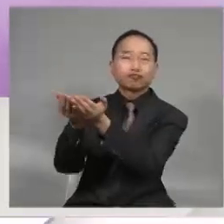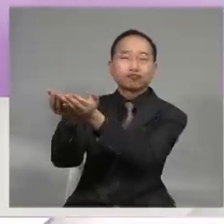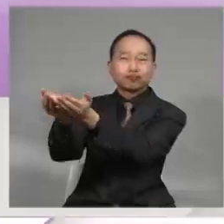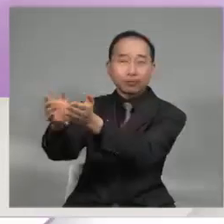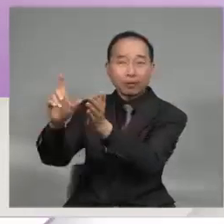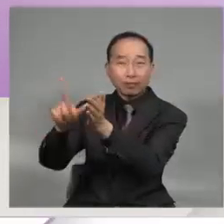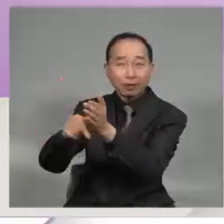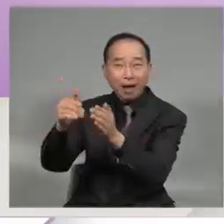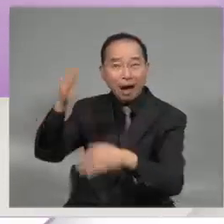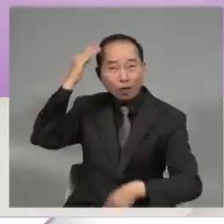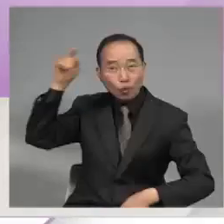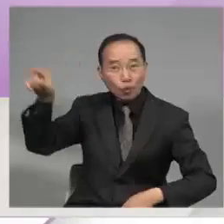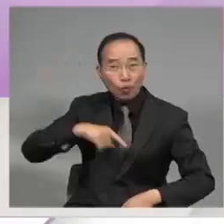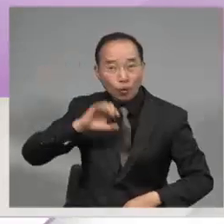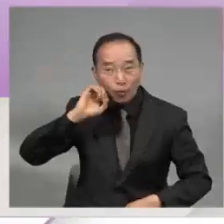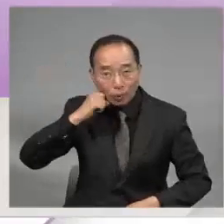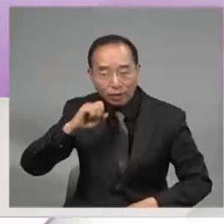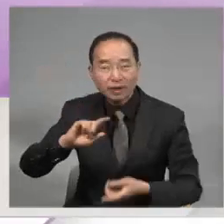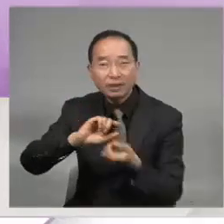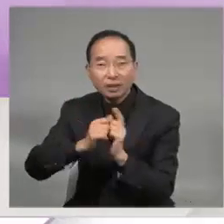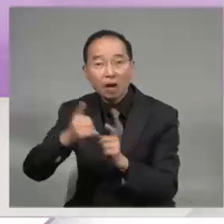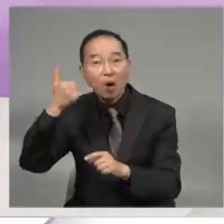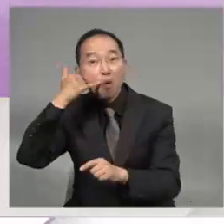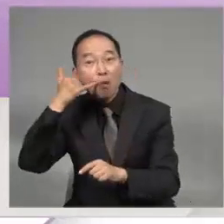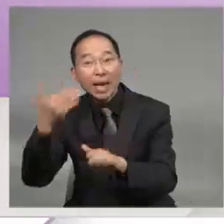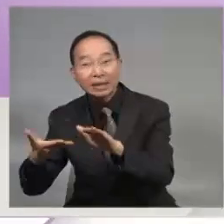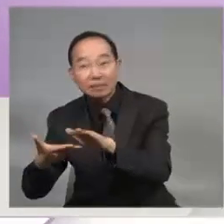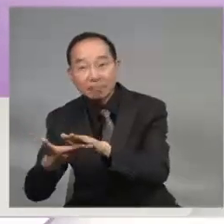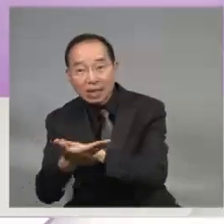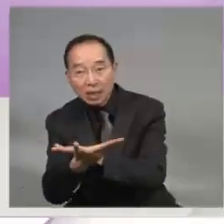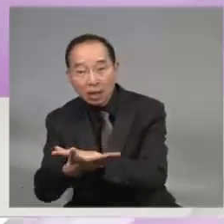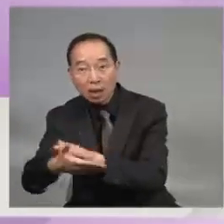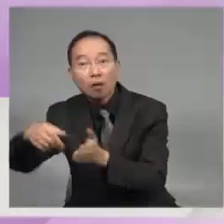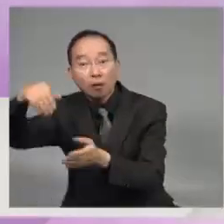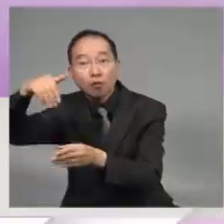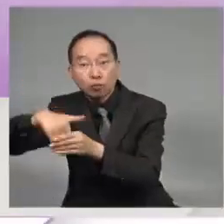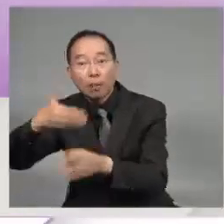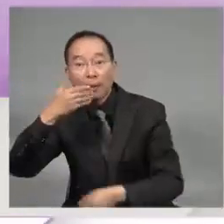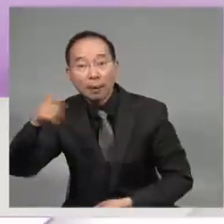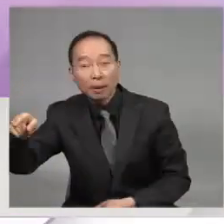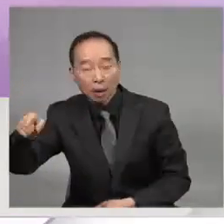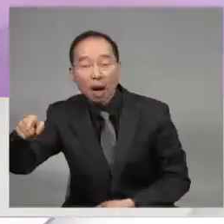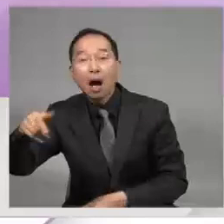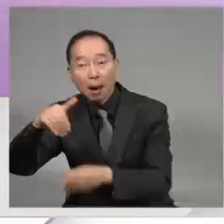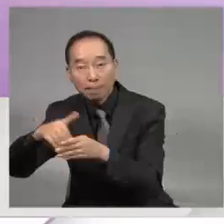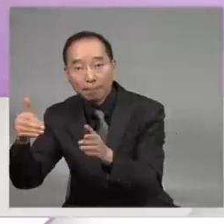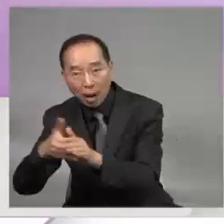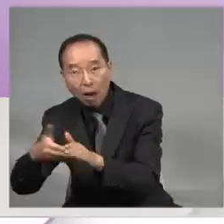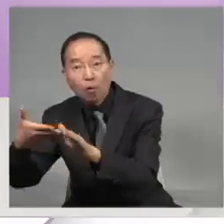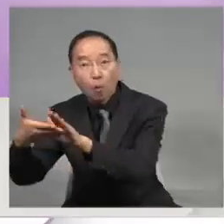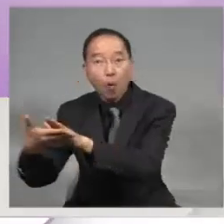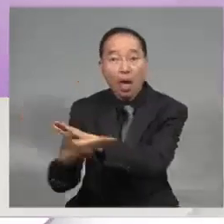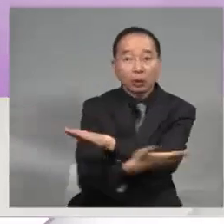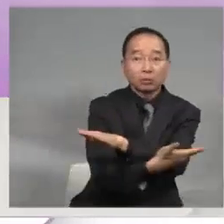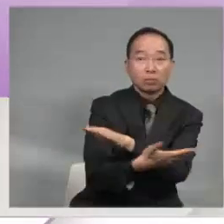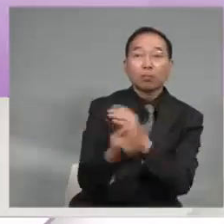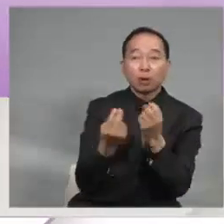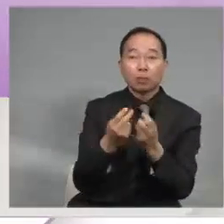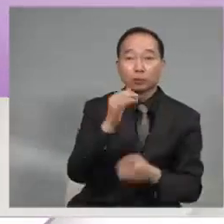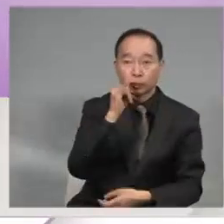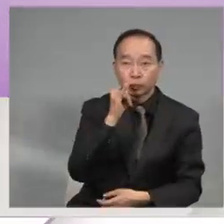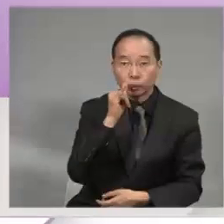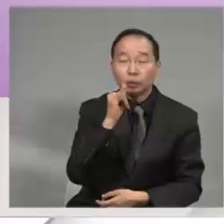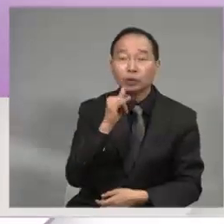있도록 하는 선상투표 제도도 있습니다. 네. 아, 팩시밀리로 하는 선상투표. 네, 그리고 예. 아까 말씀하신 것처럼